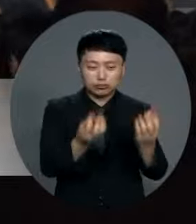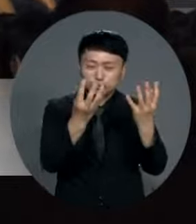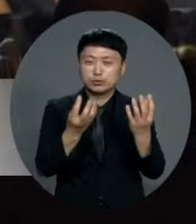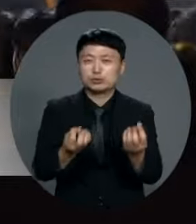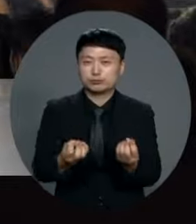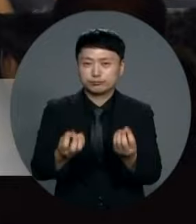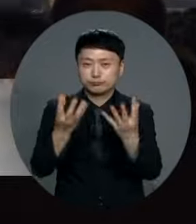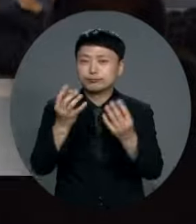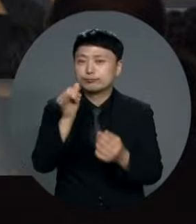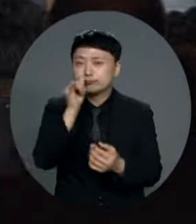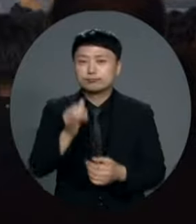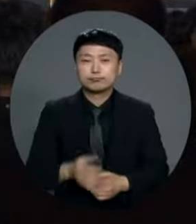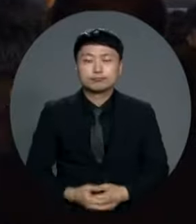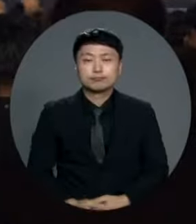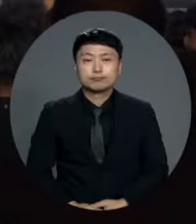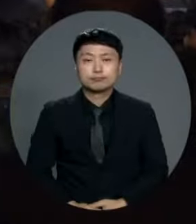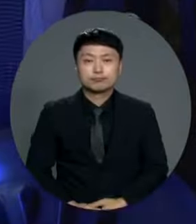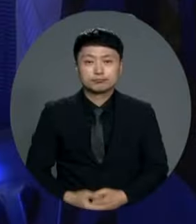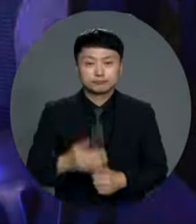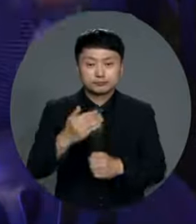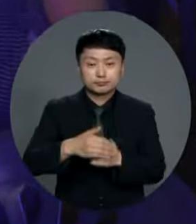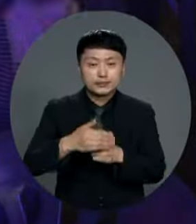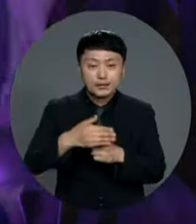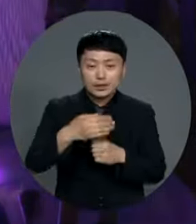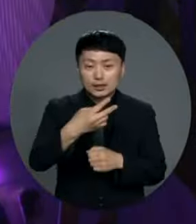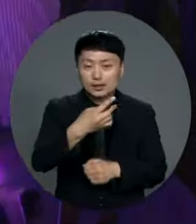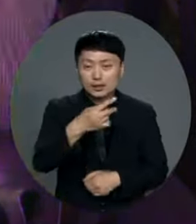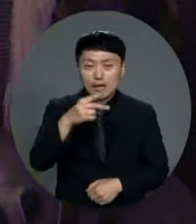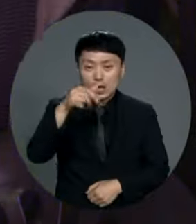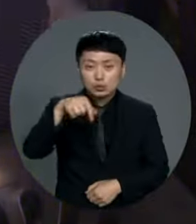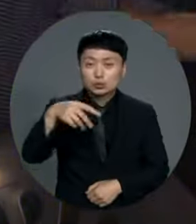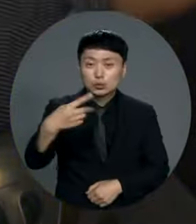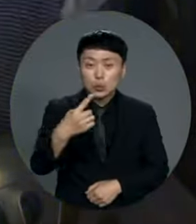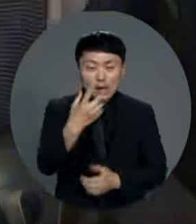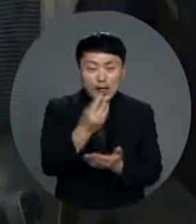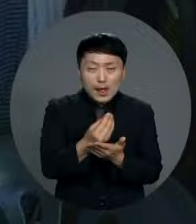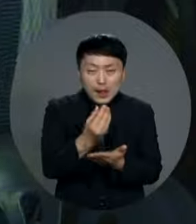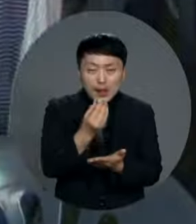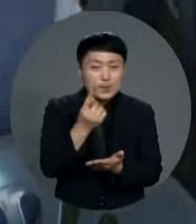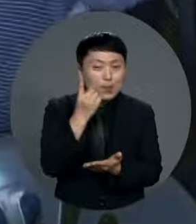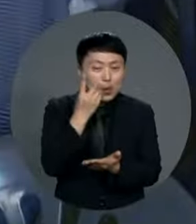열기를 더할 것으로 보입니다. 대구로 앱을 통해 픽업 주문하면 줄을 서지